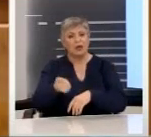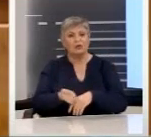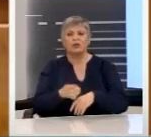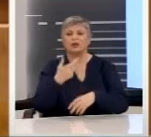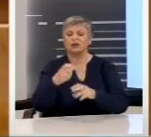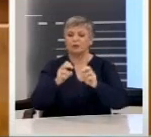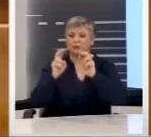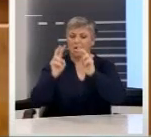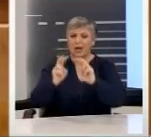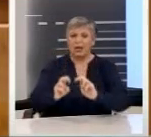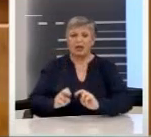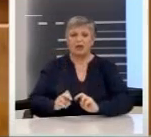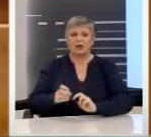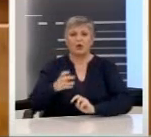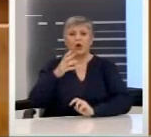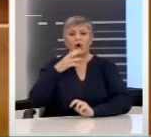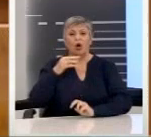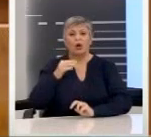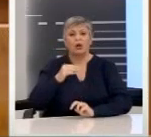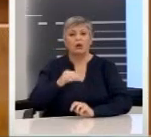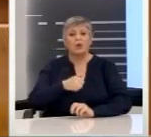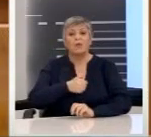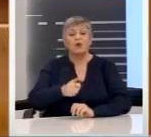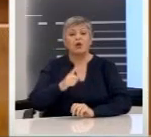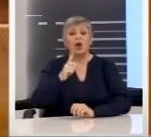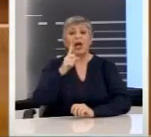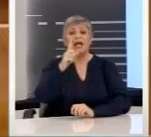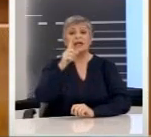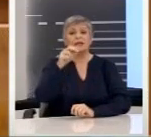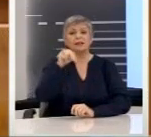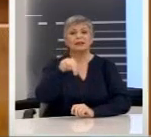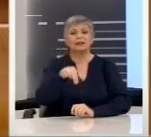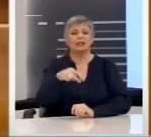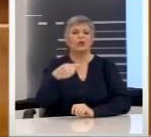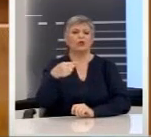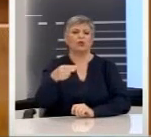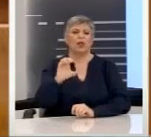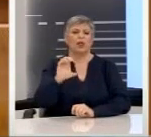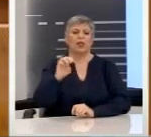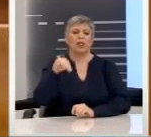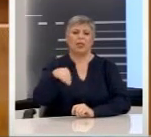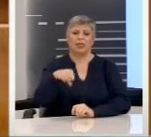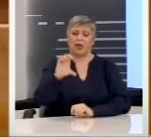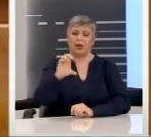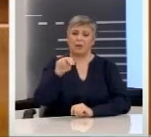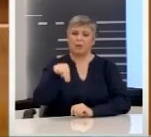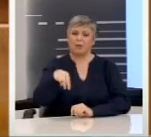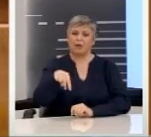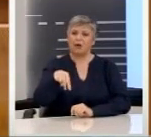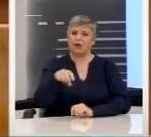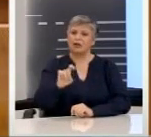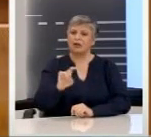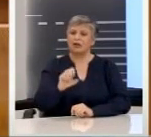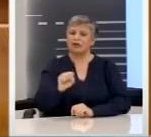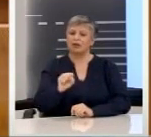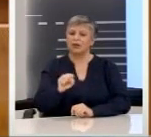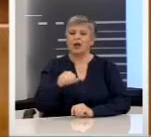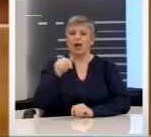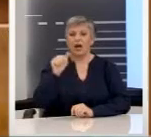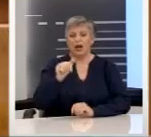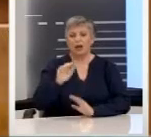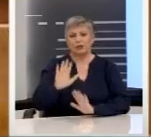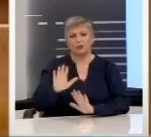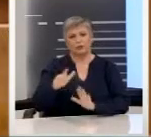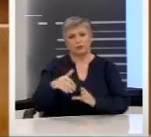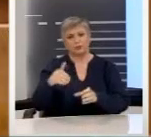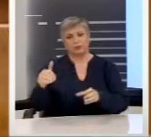σοβαρές κακουργηματικές πράξεις. Πλην ενός, του Νίκου το Θέμελη. Όλοι οι άλλοι ελέγχθησαν ή ελέγχονται. Γι' αυτό έχετε μια απάντηση, να δείτε πόσο ευθύνονται και